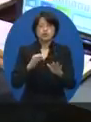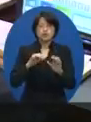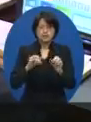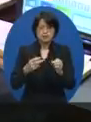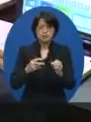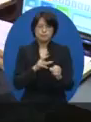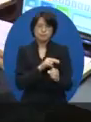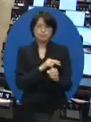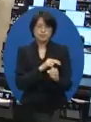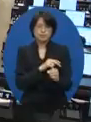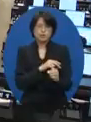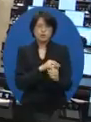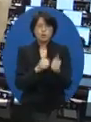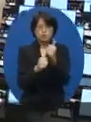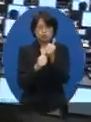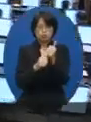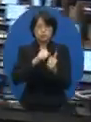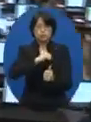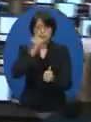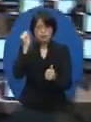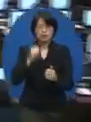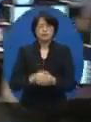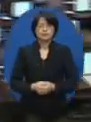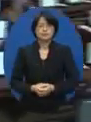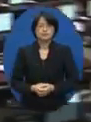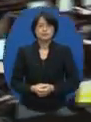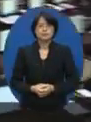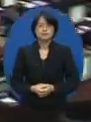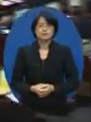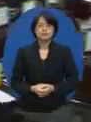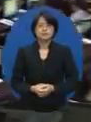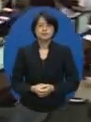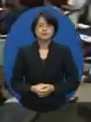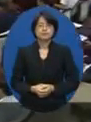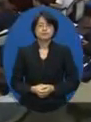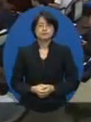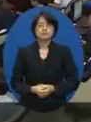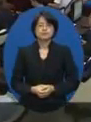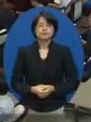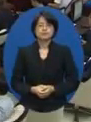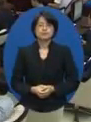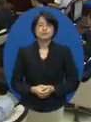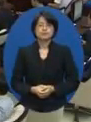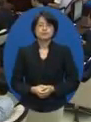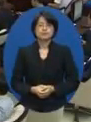부의장 후보로 선출했습니다. 경기지TV 최지연입니다.